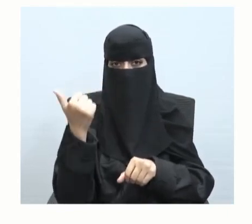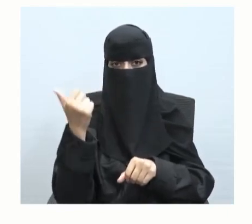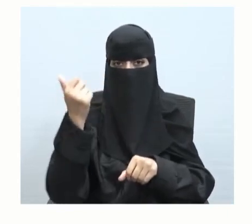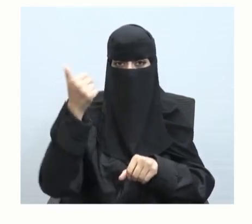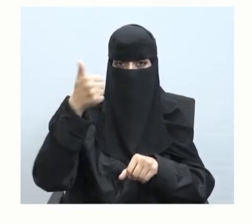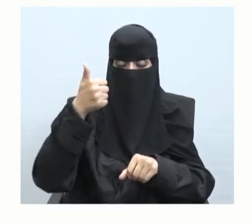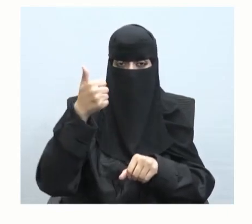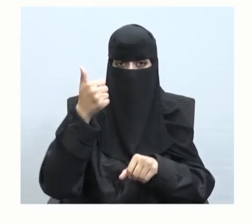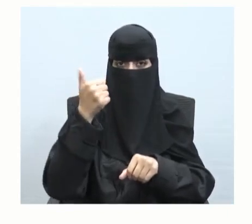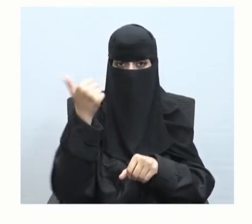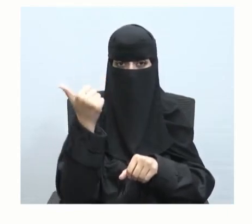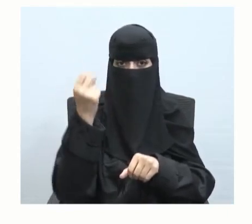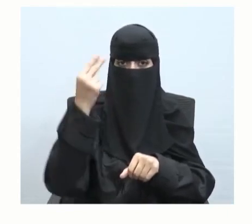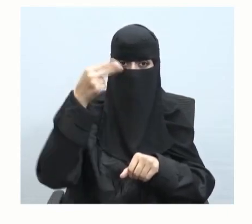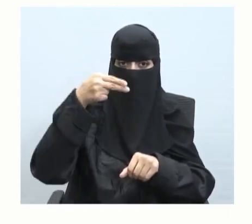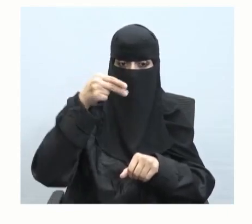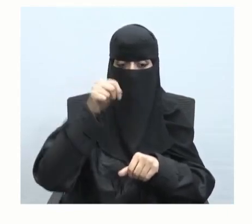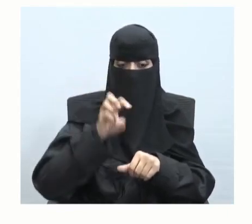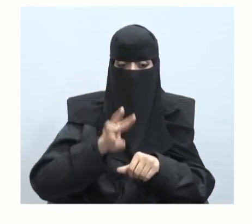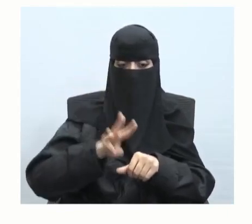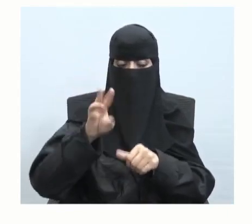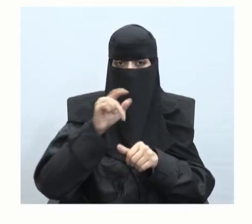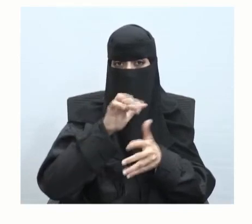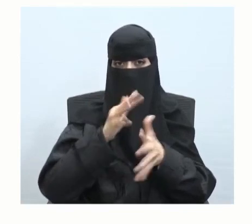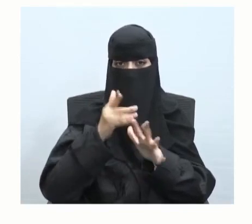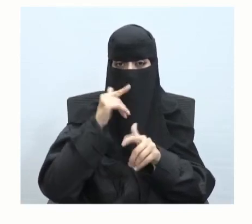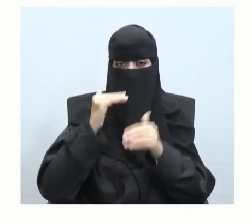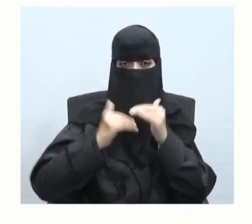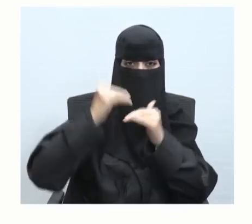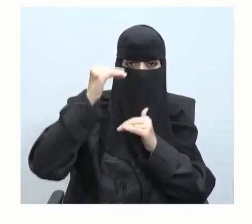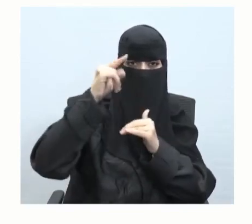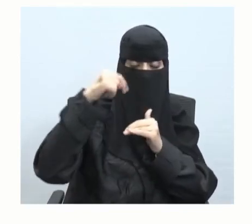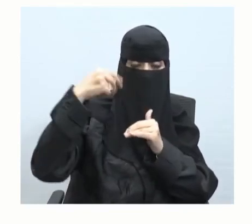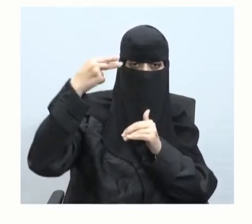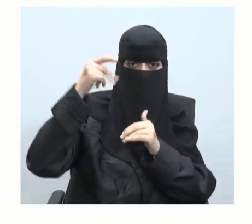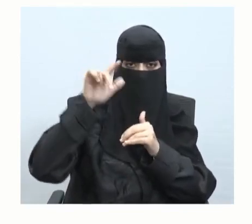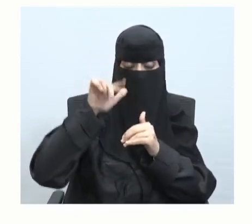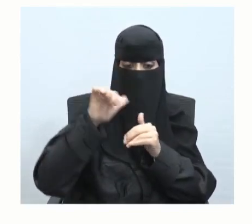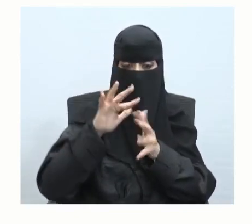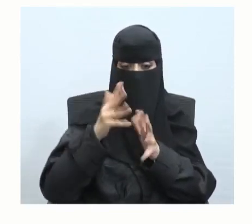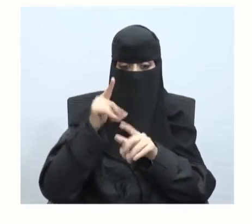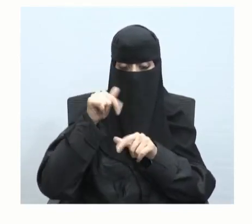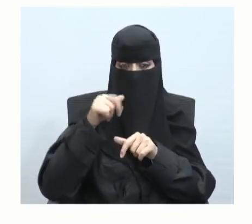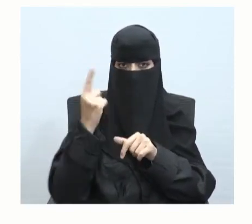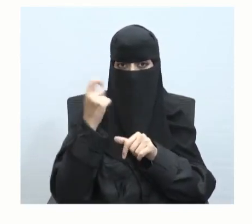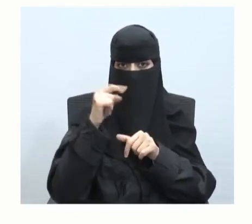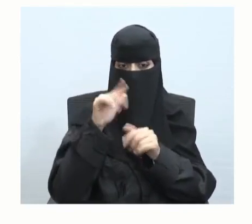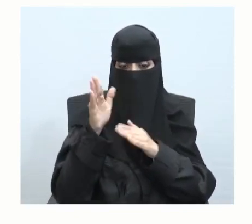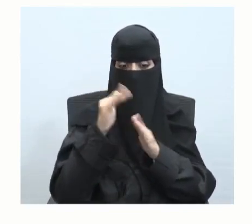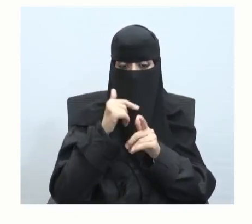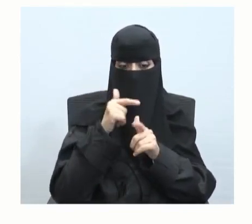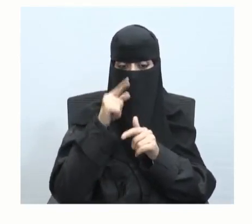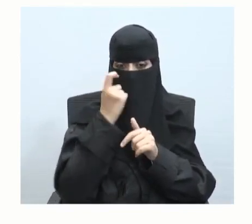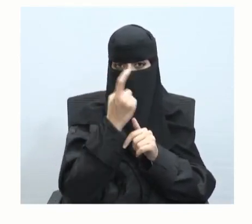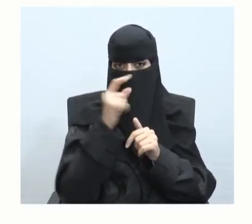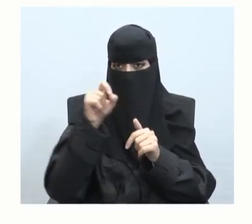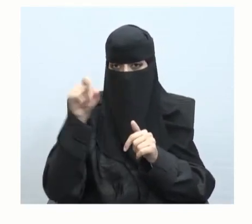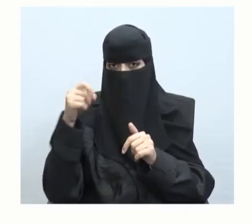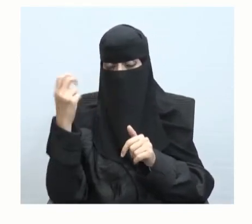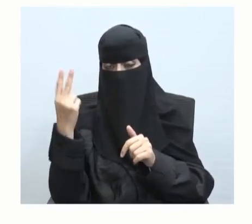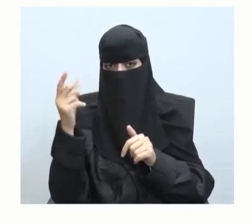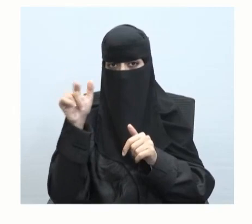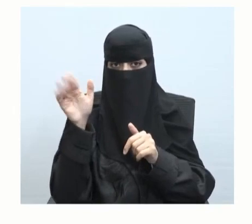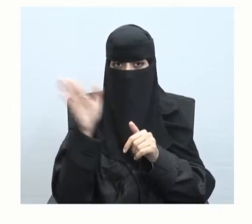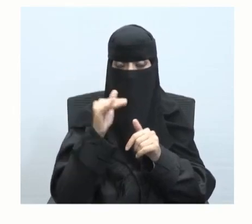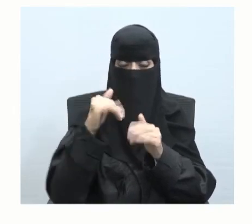126 او قد تظهر لك مرفوعه لاصفي التك قد تظهر واحد بوينت اثنين في عشره